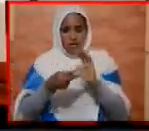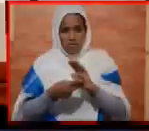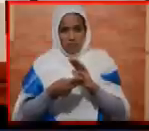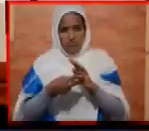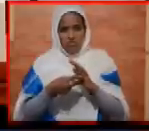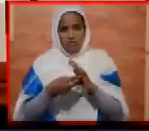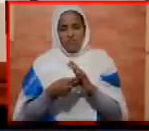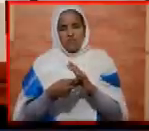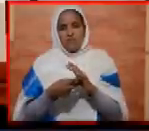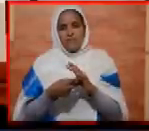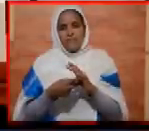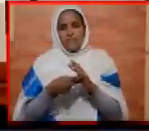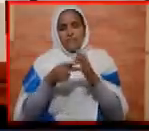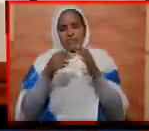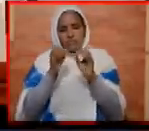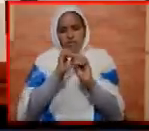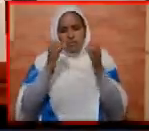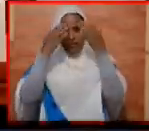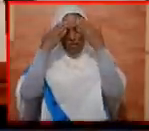ኋላ ቀር ማለት